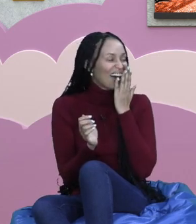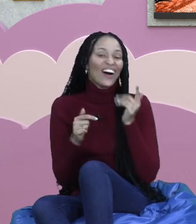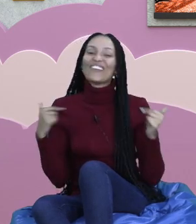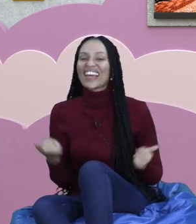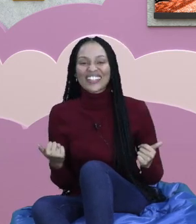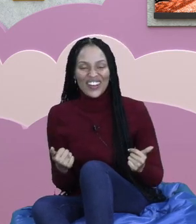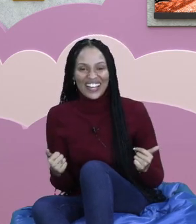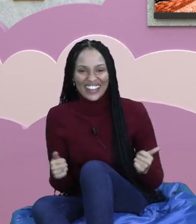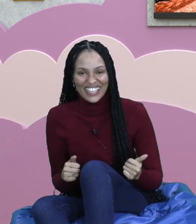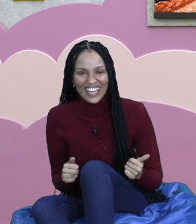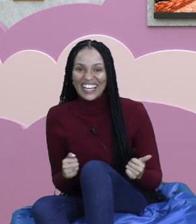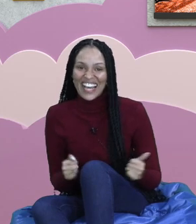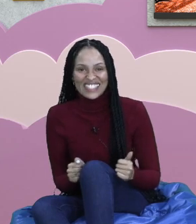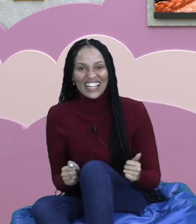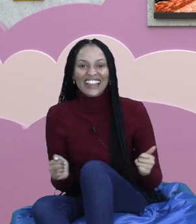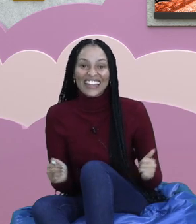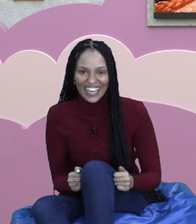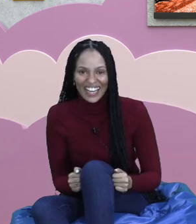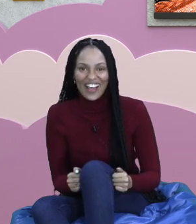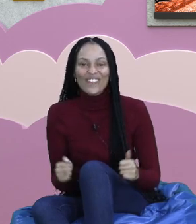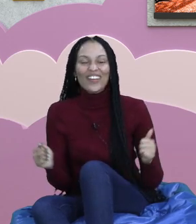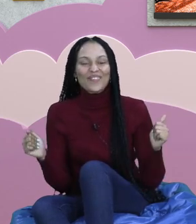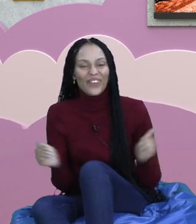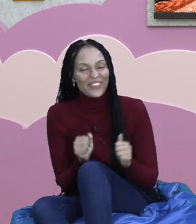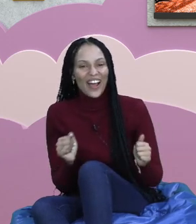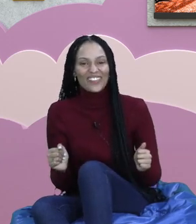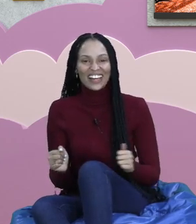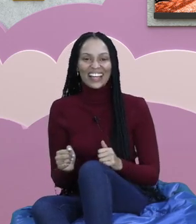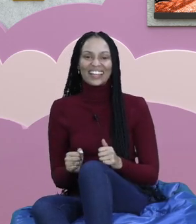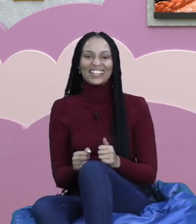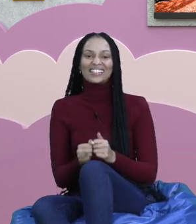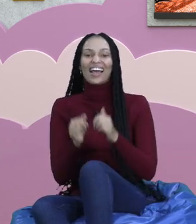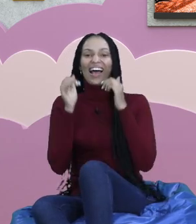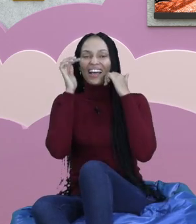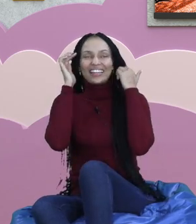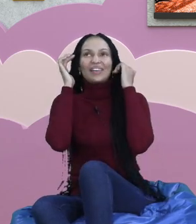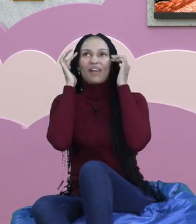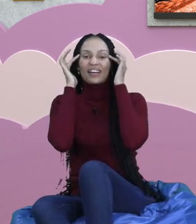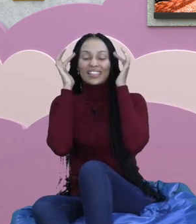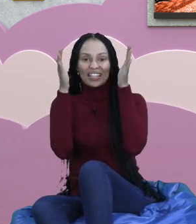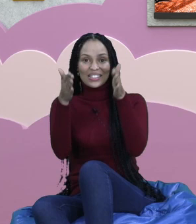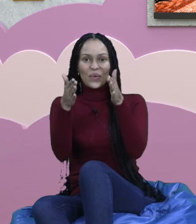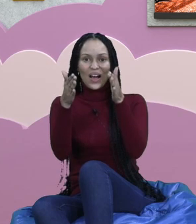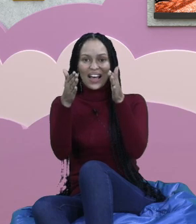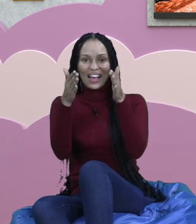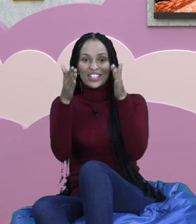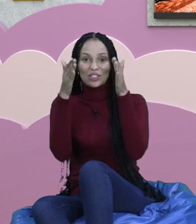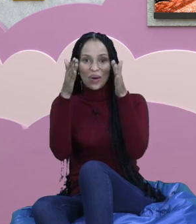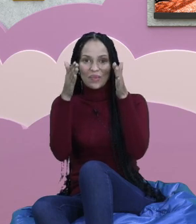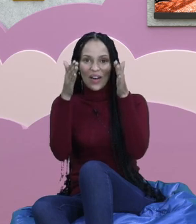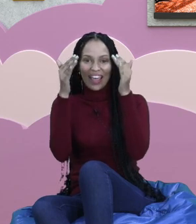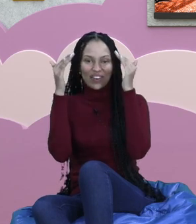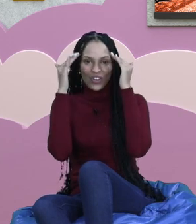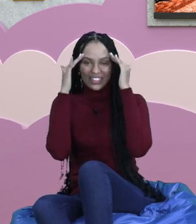No. Nee, Week maatjie. 23, lesson 3 for Yes, the pre-primary learners. Yes. Julle se oë is